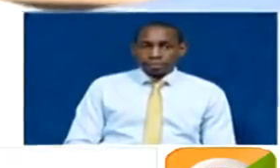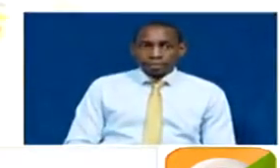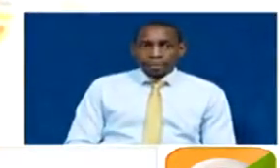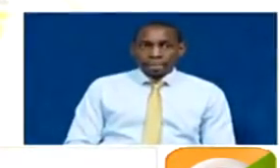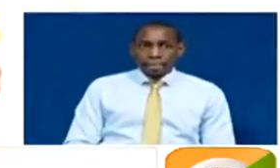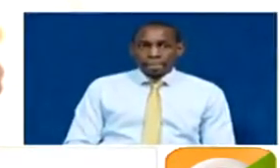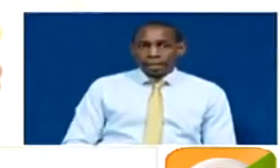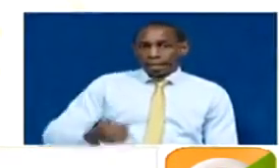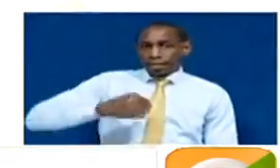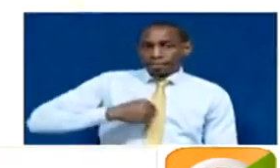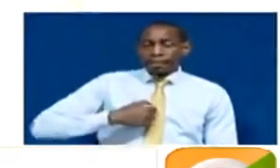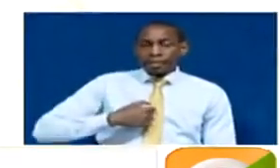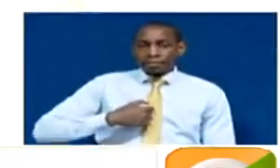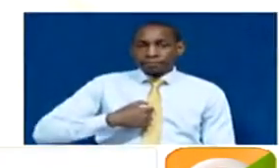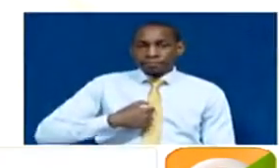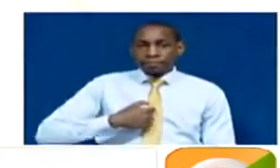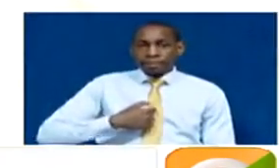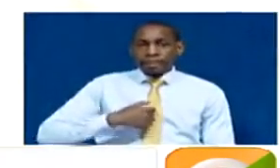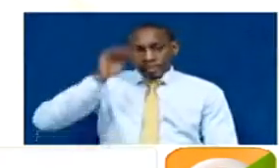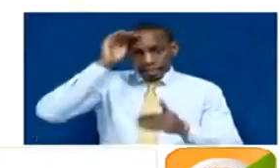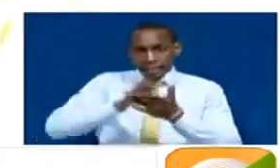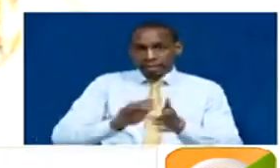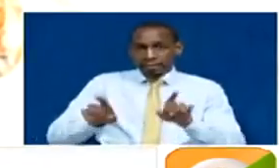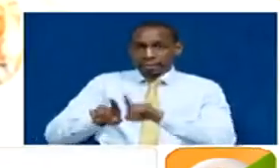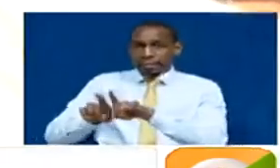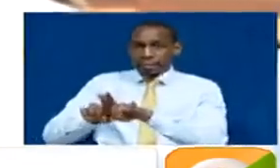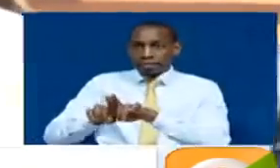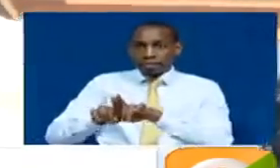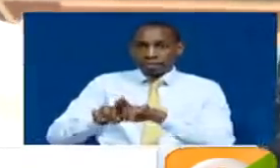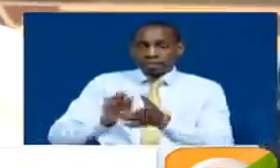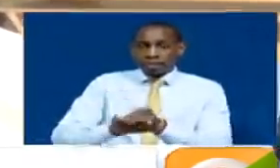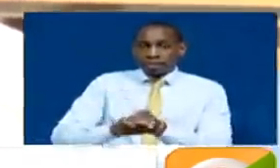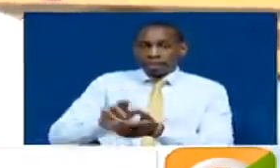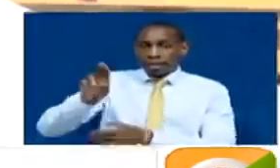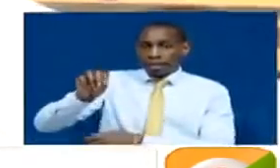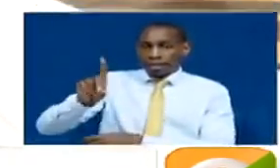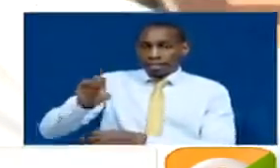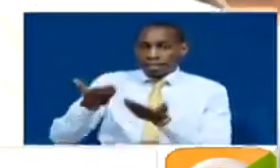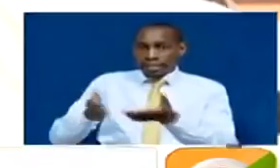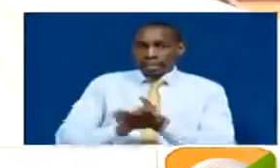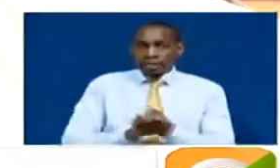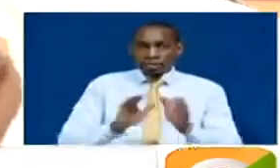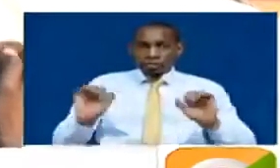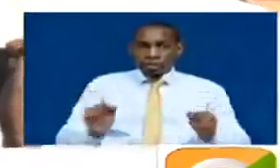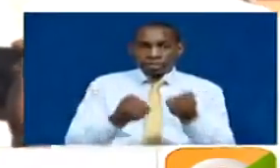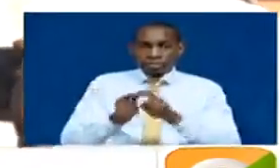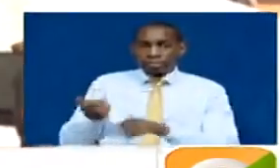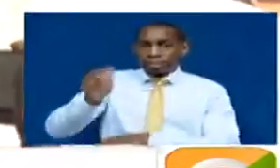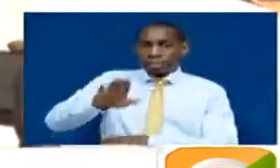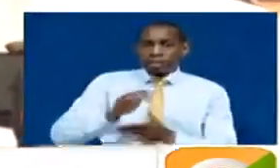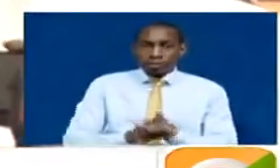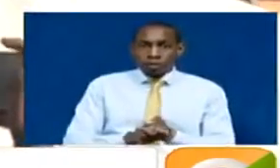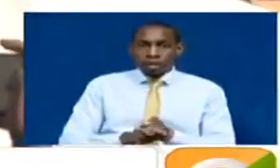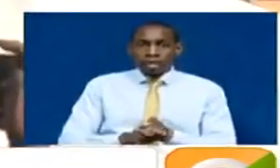kibaha. Mimi niko na imani ya kwamba hata hili shambani tuna ADC hapa tutalikomboa na litarudi kwa